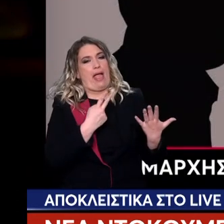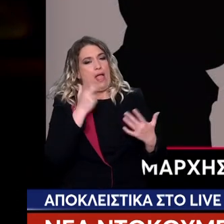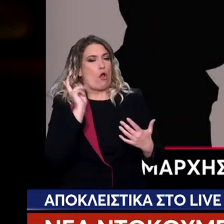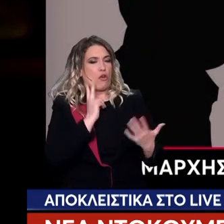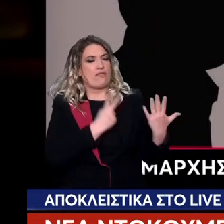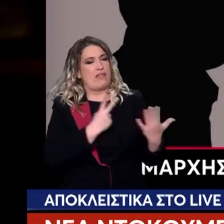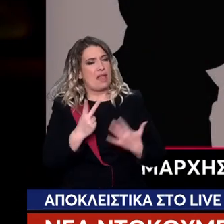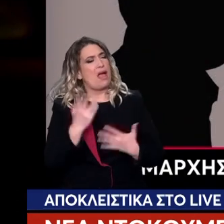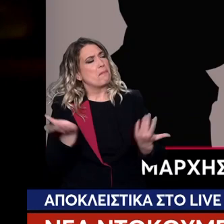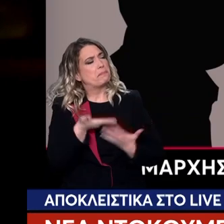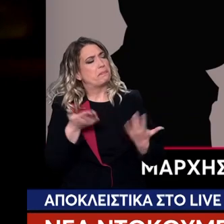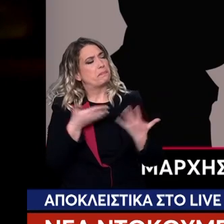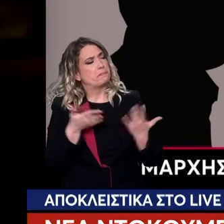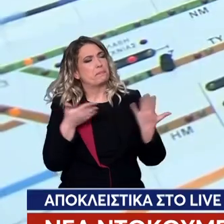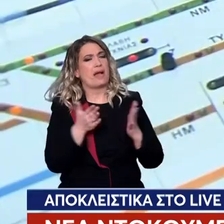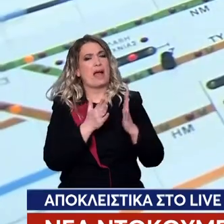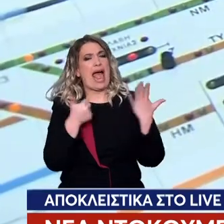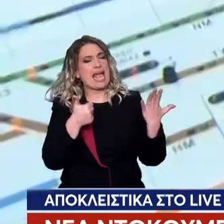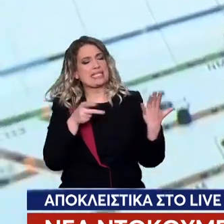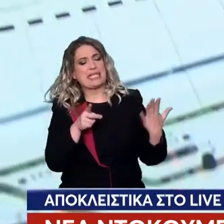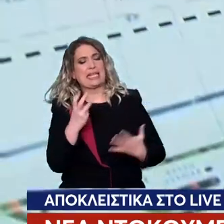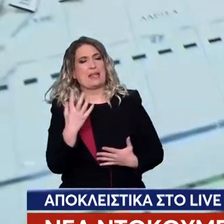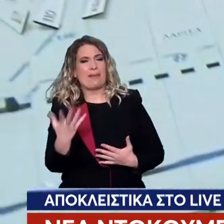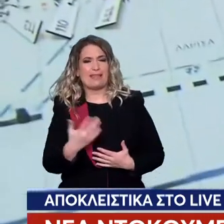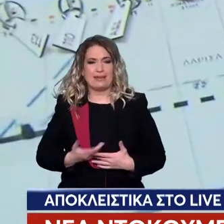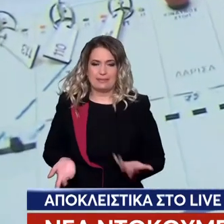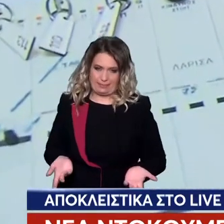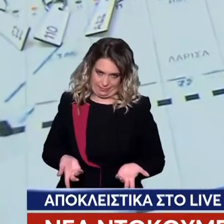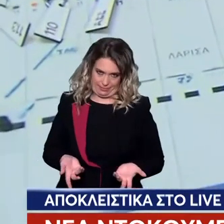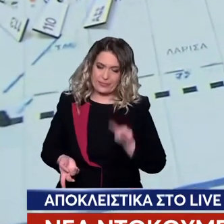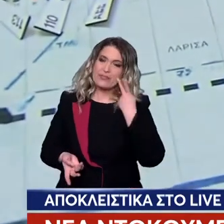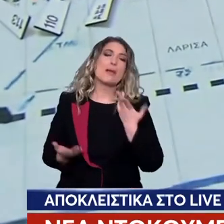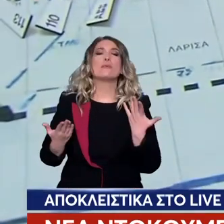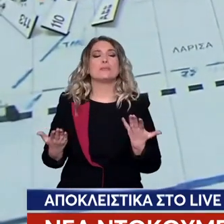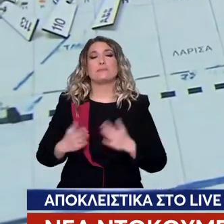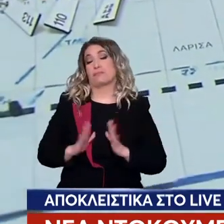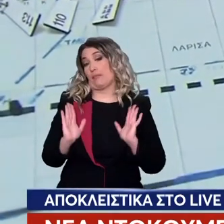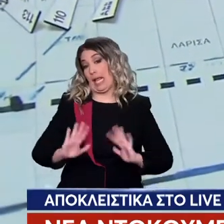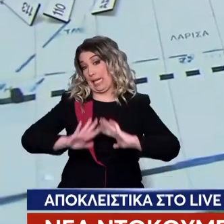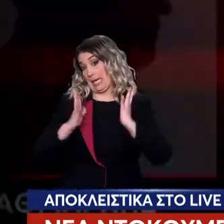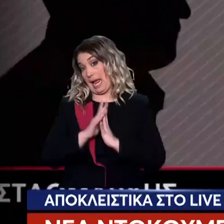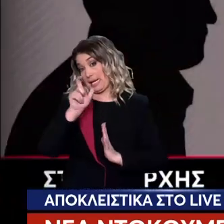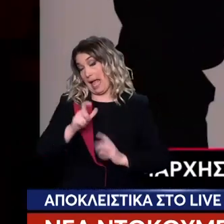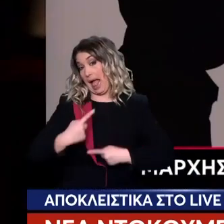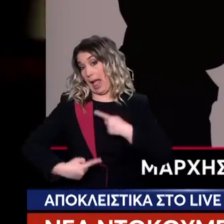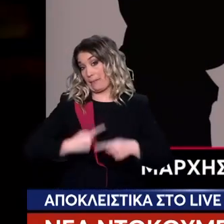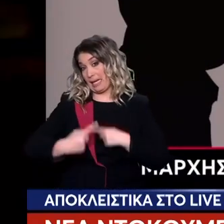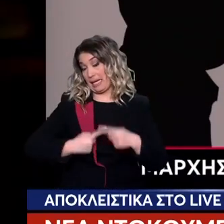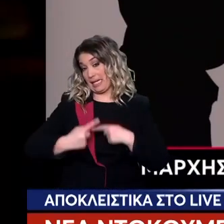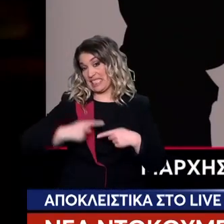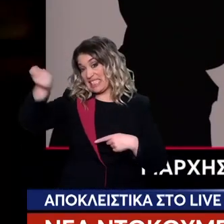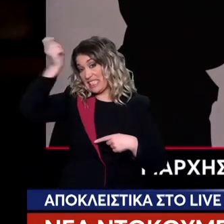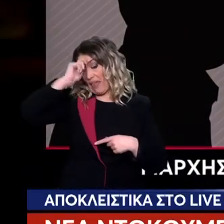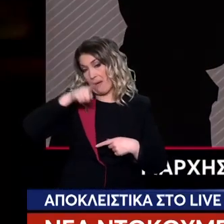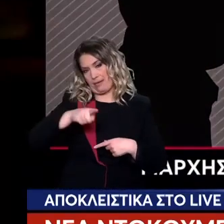βάλτο ότι θες όλα στο πόδι αν και οι έμπειροι σταθμάρχες γνωρίζουν πως έχουν την ευθύνη μίνος έφυγε από